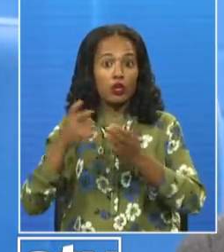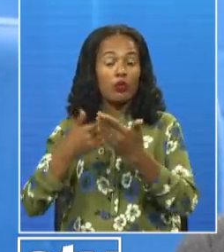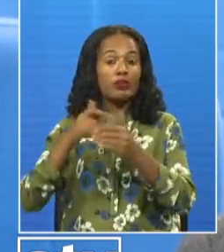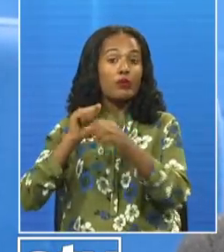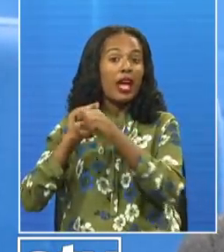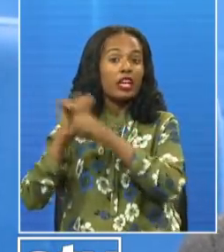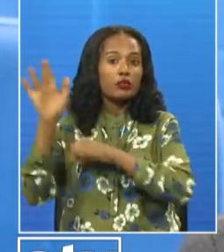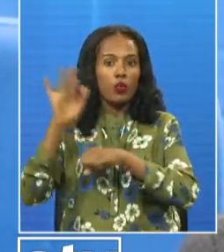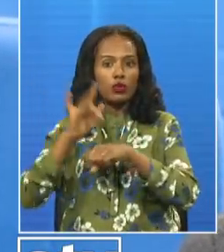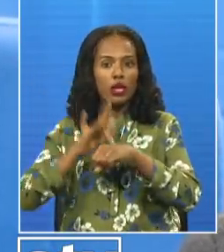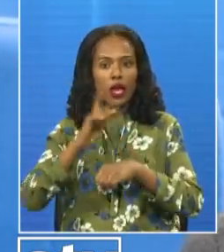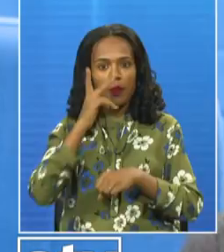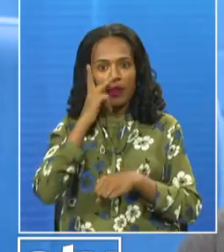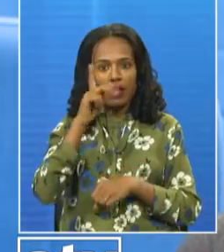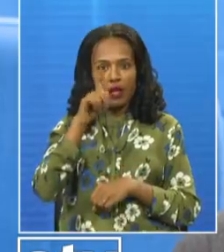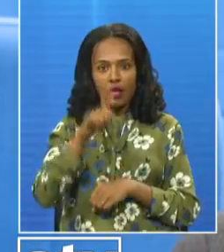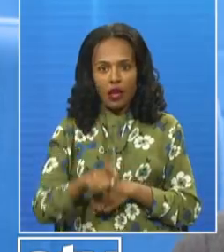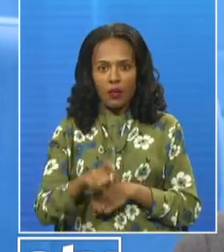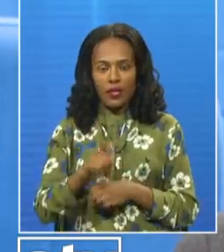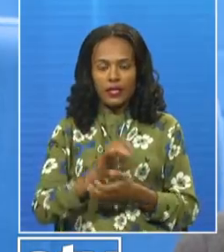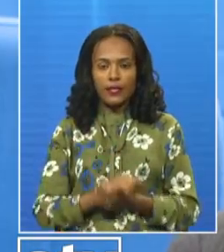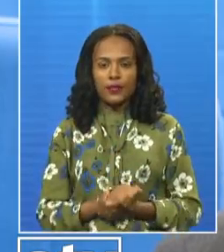ላይ በደንብ መታየት አለበት ገንዘቡ።